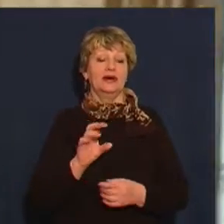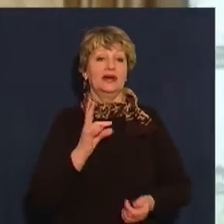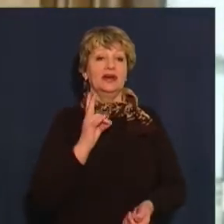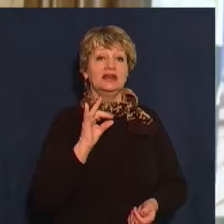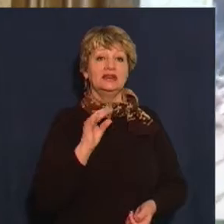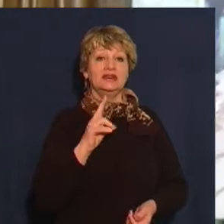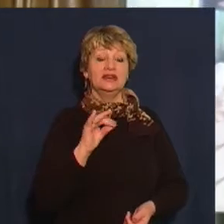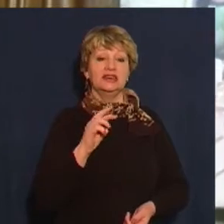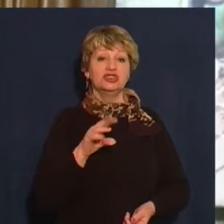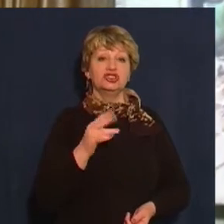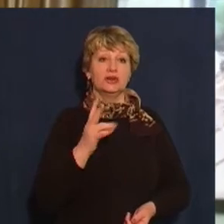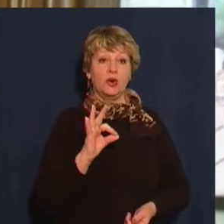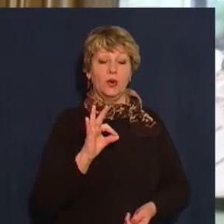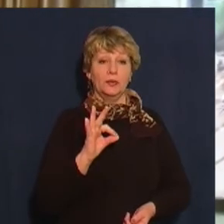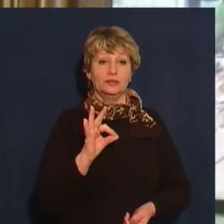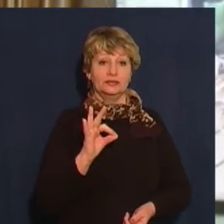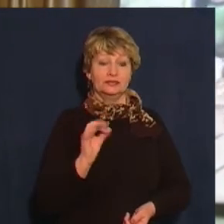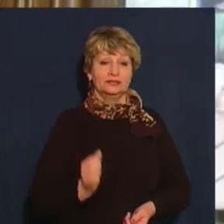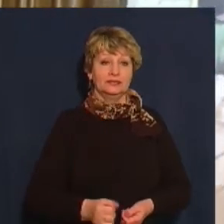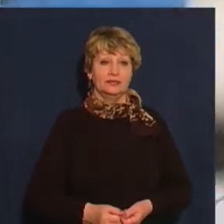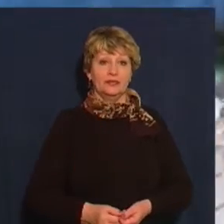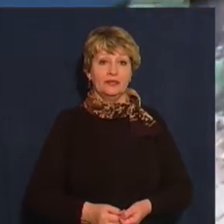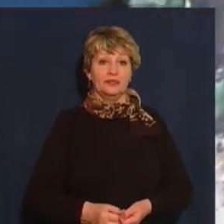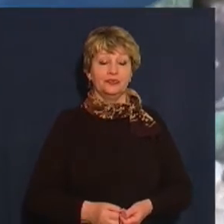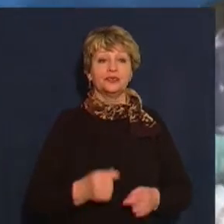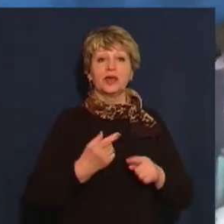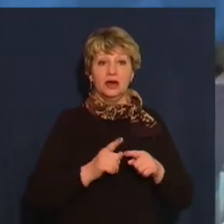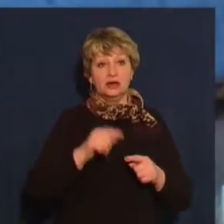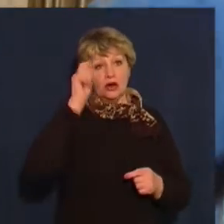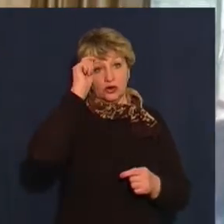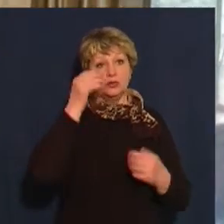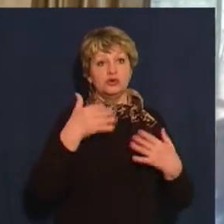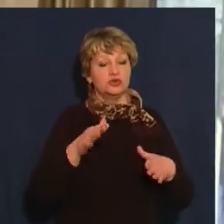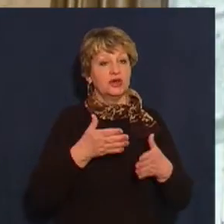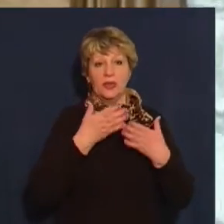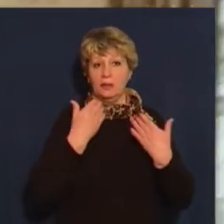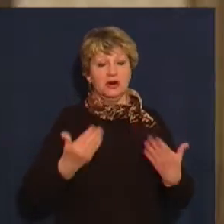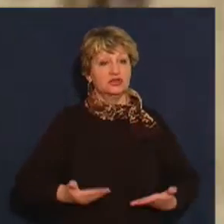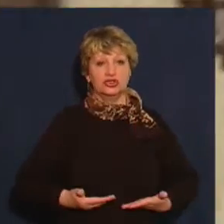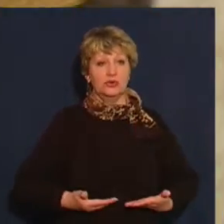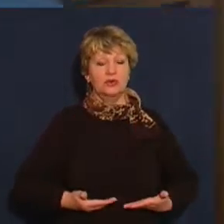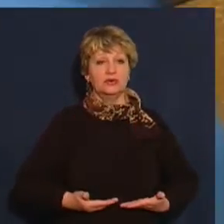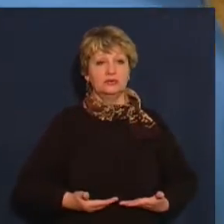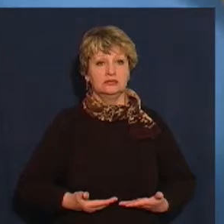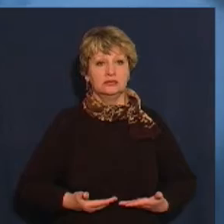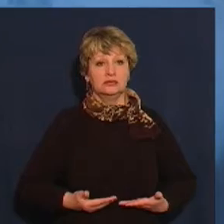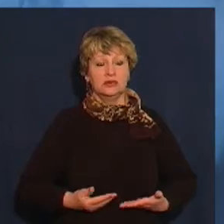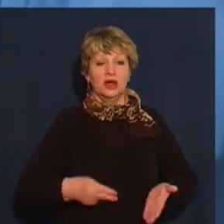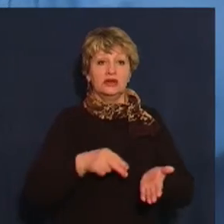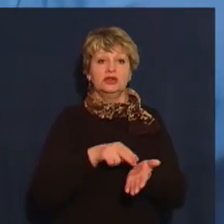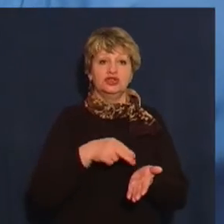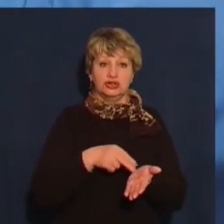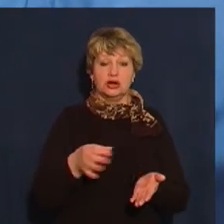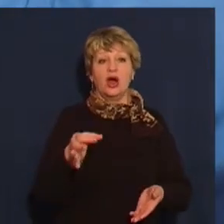на Дебальцево. От. Це вже хлопця немає живого. Це Вова. Він з Черкаської області,